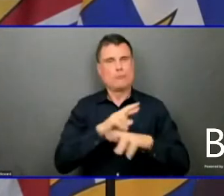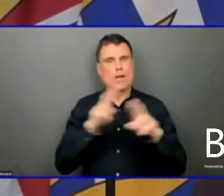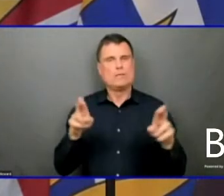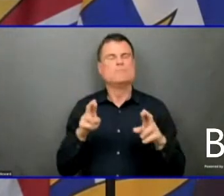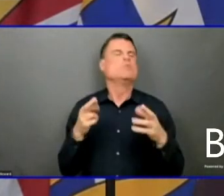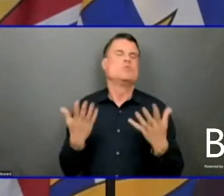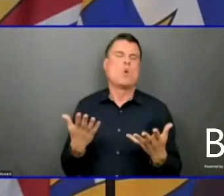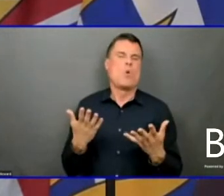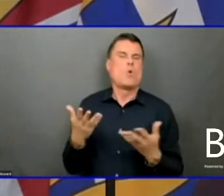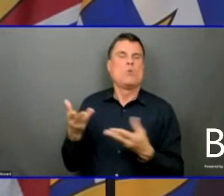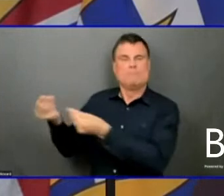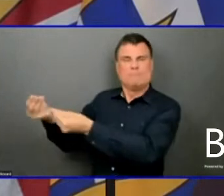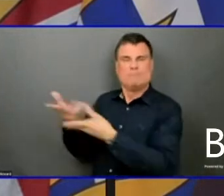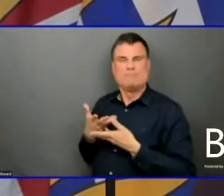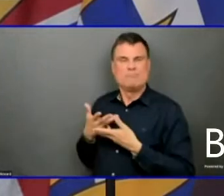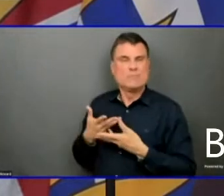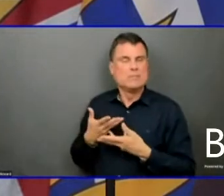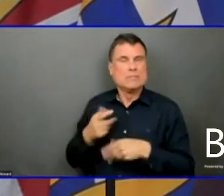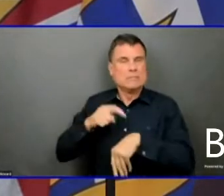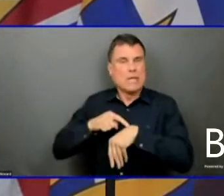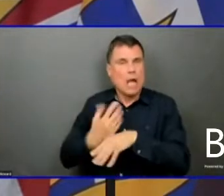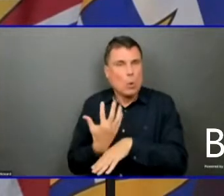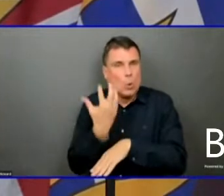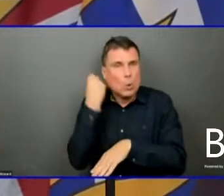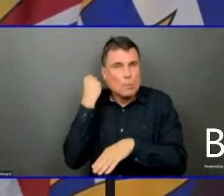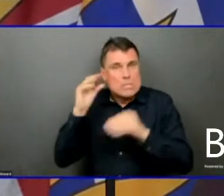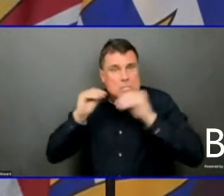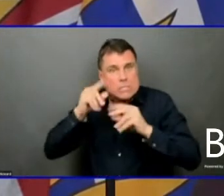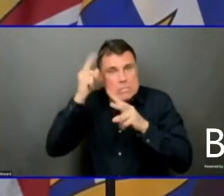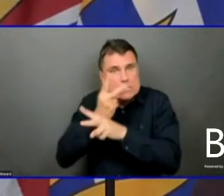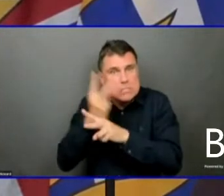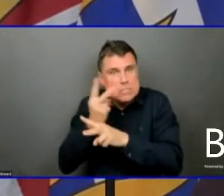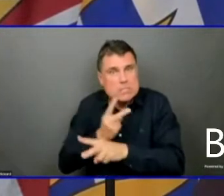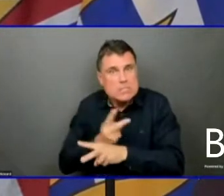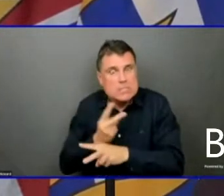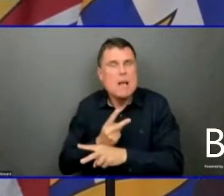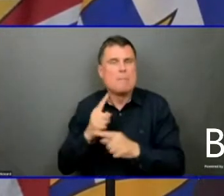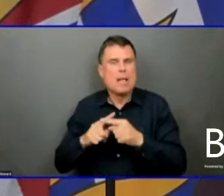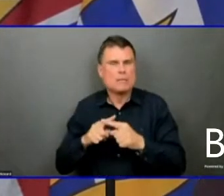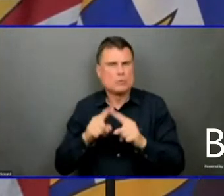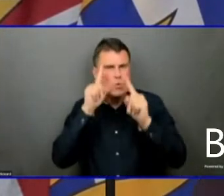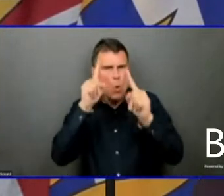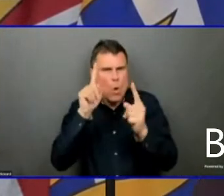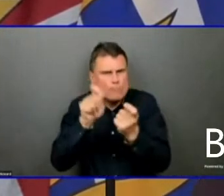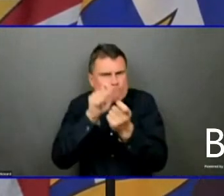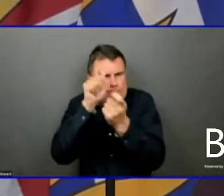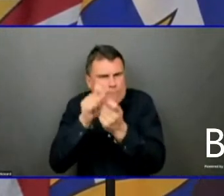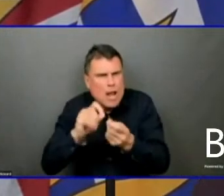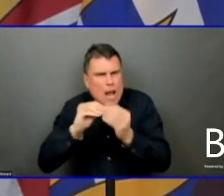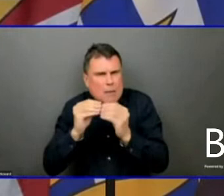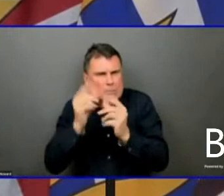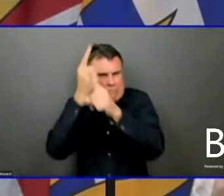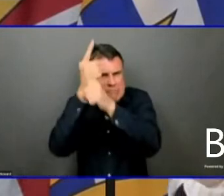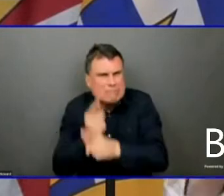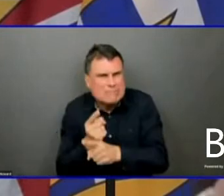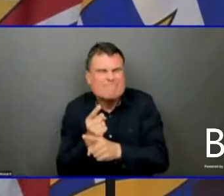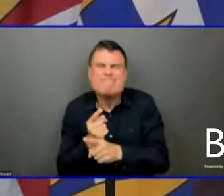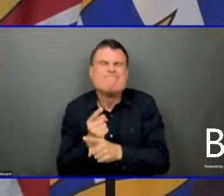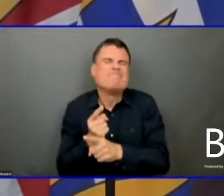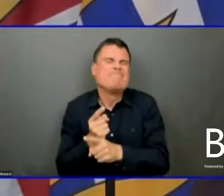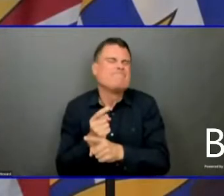那么他也是说，这个很耗时，这个。所以，而且这个统计也很耗时，所